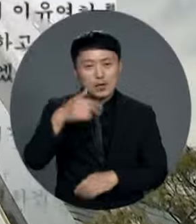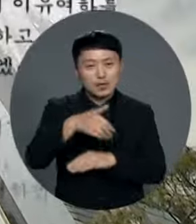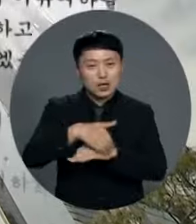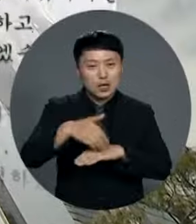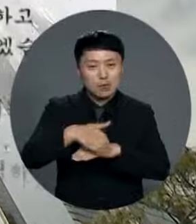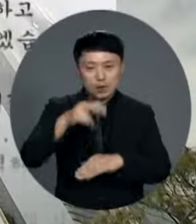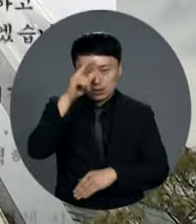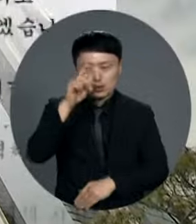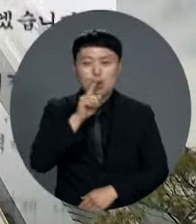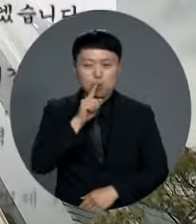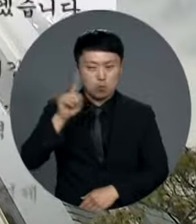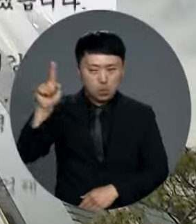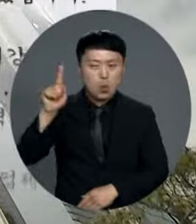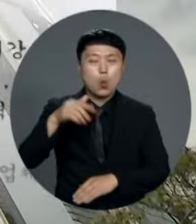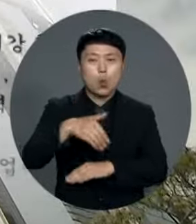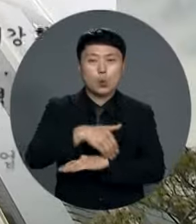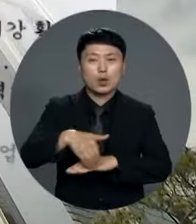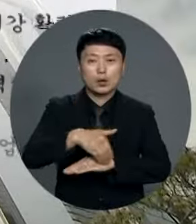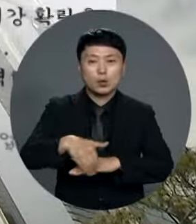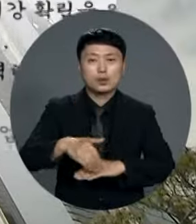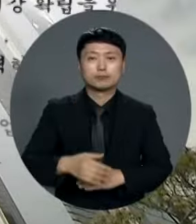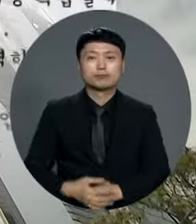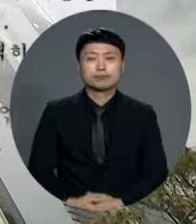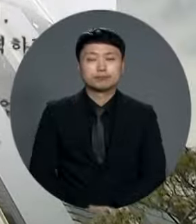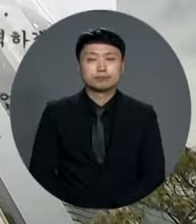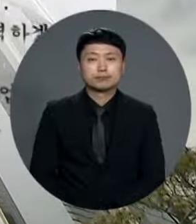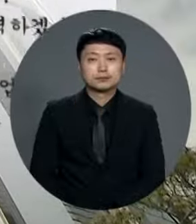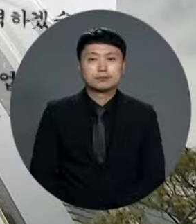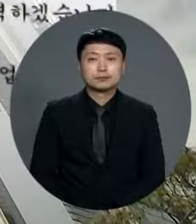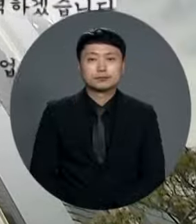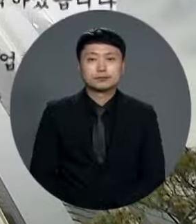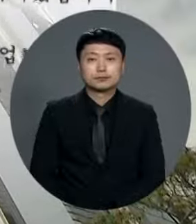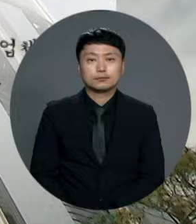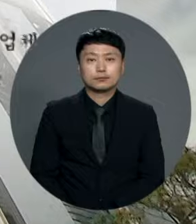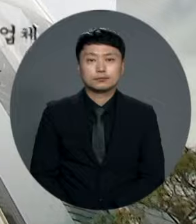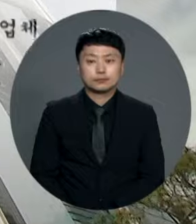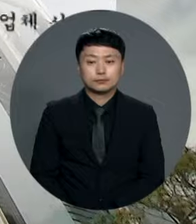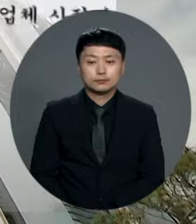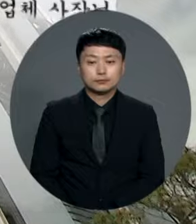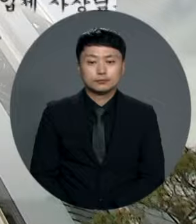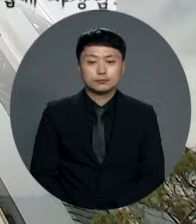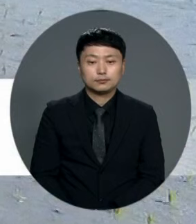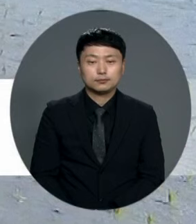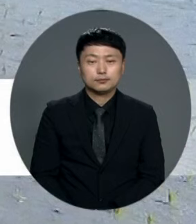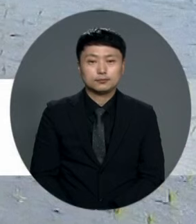경찰에도 수사를 의뢰할 예정이라고 밝혔습니다. MBC 뉴스 변혜주입니다.